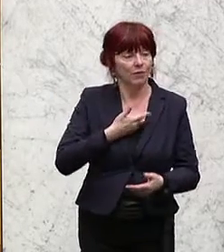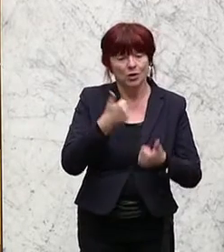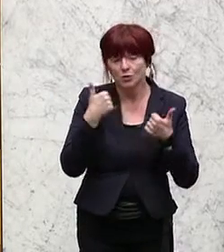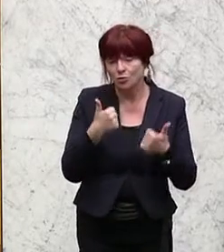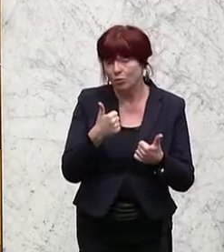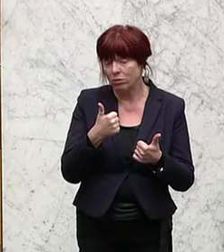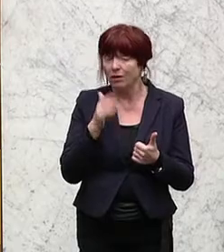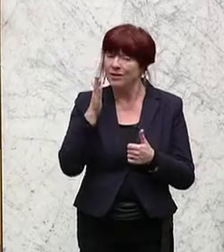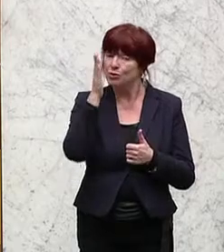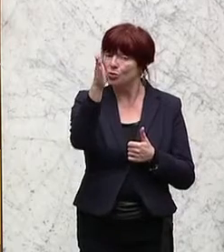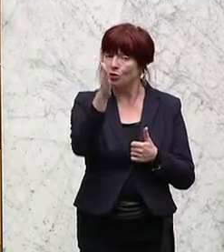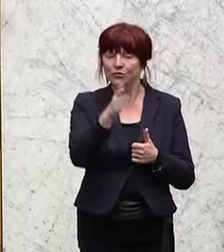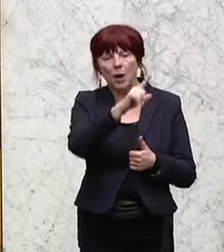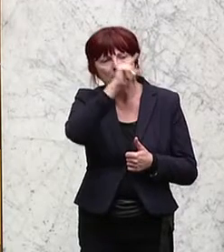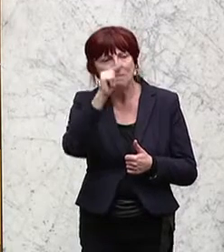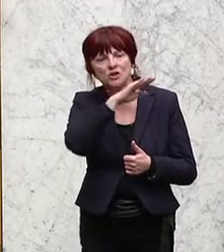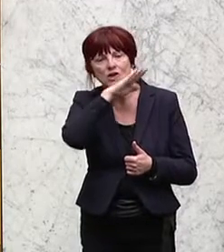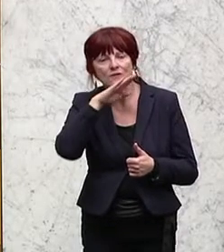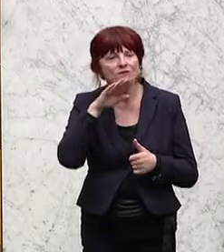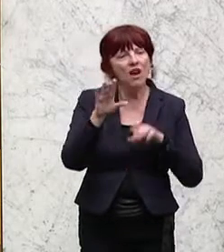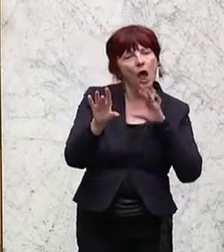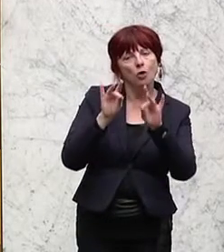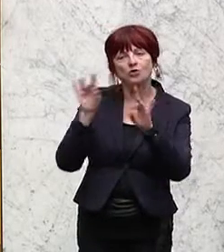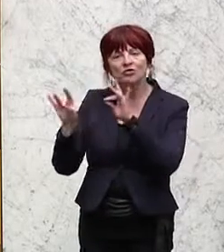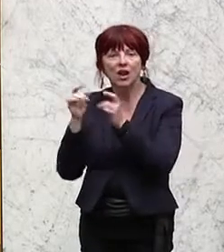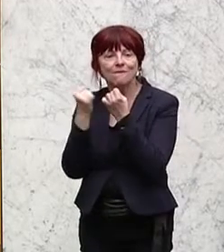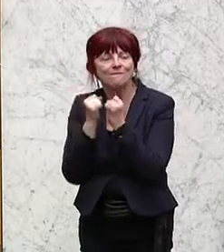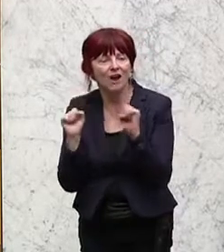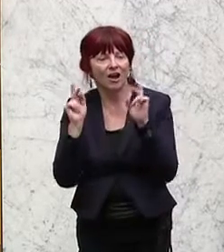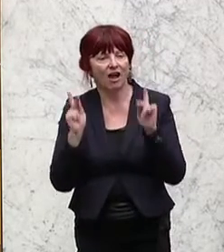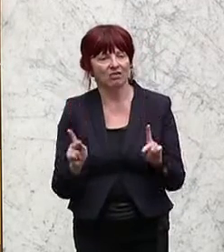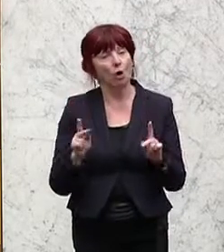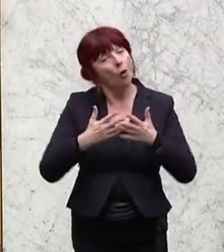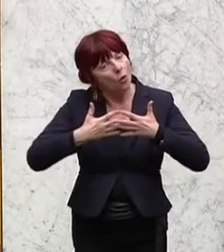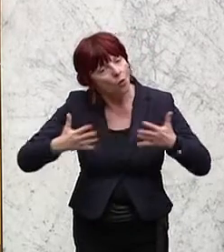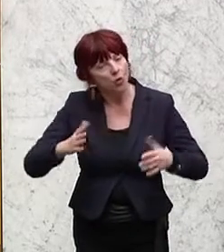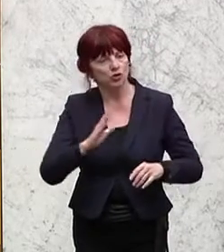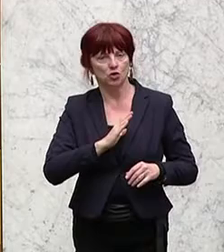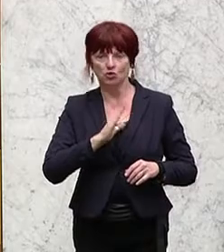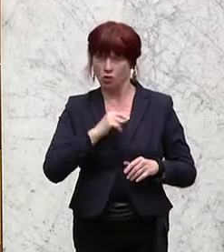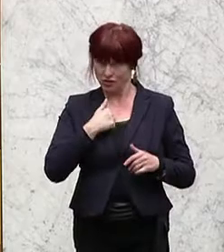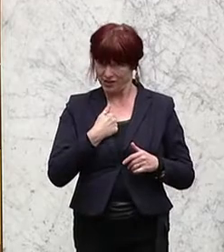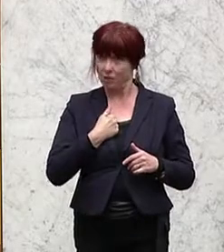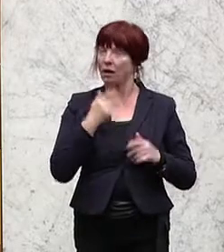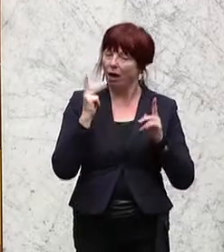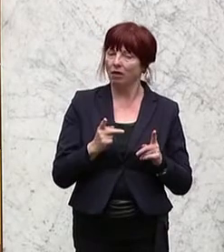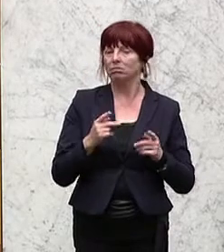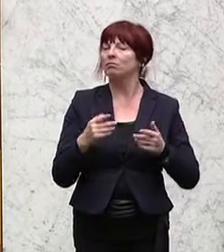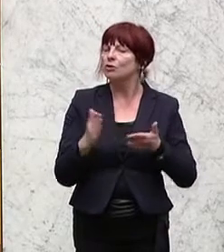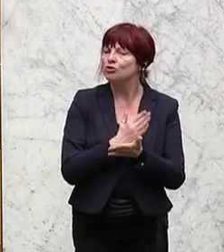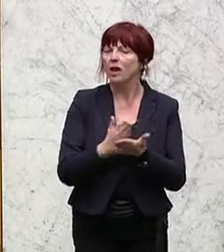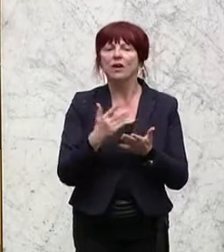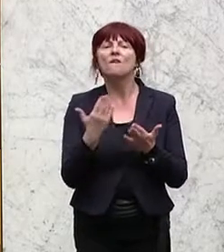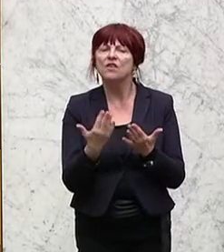viel Wahlfreiheit für die Menschen geben. Sie haben große Chancen, sich selbst in dem Ausmaß helfen zu lassen, wie sie es wollen. Sie können sich